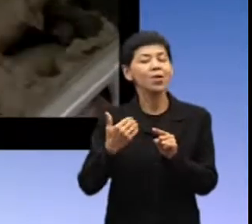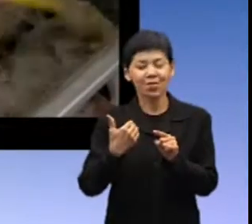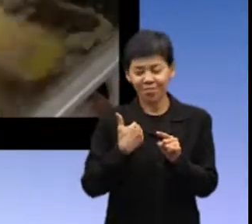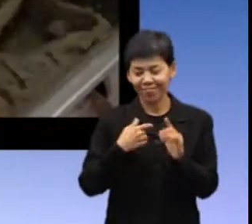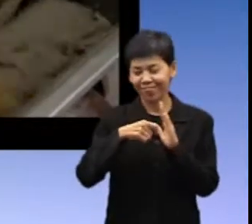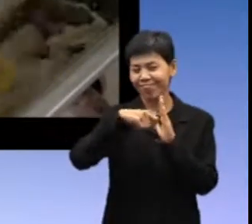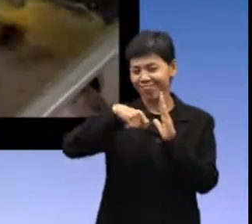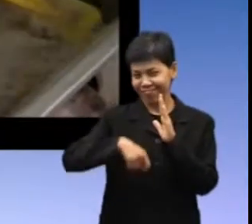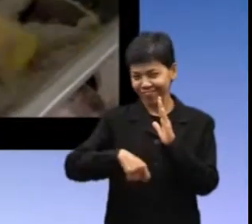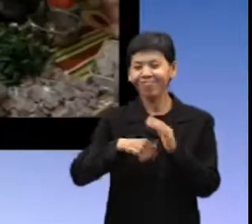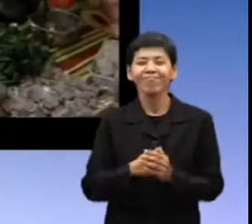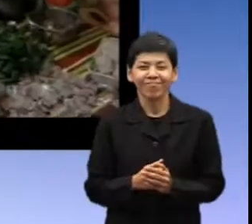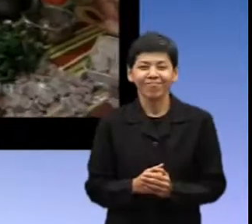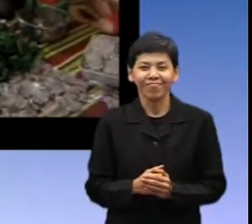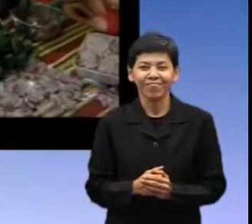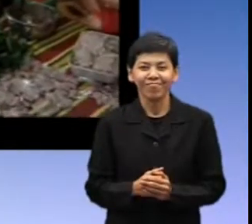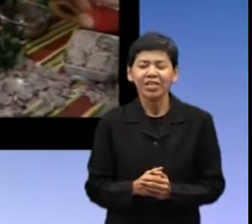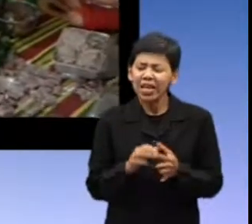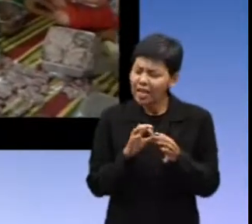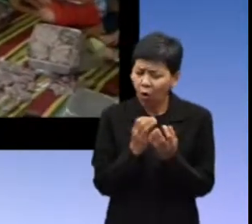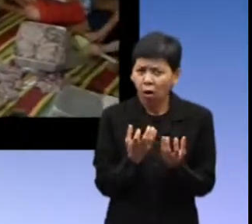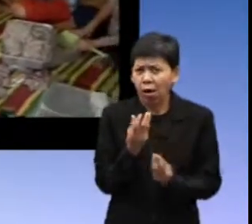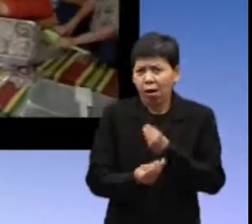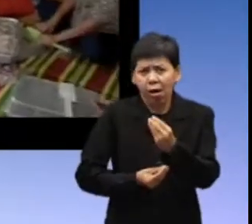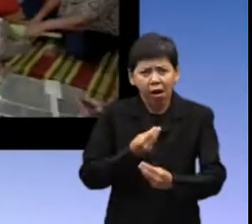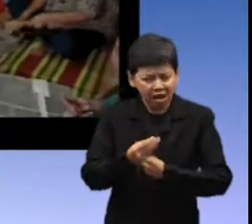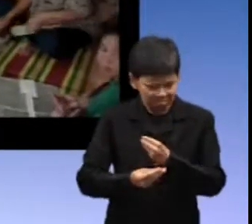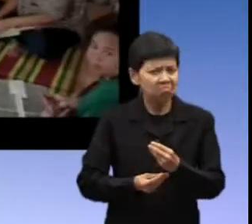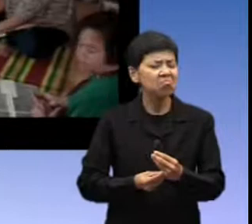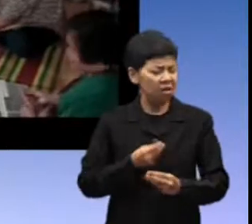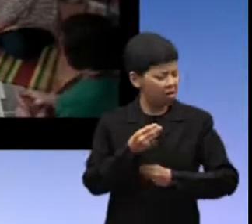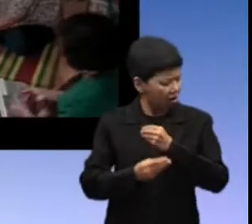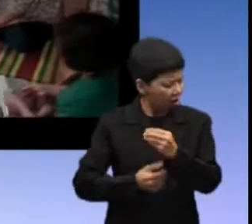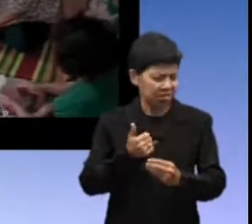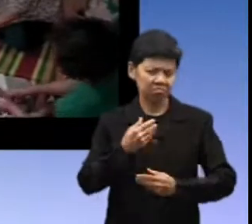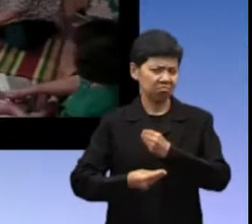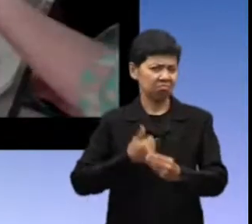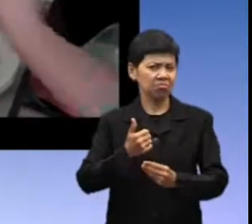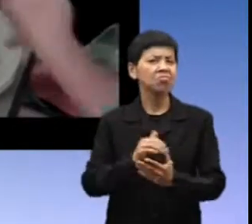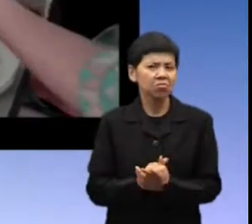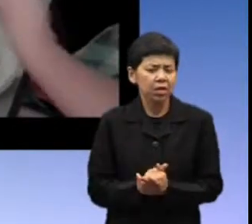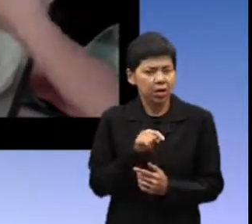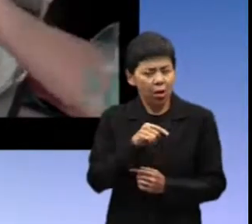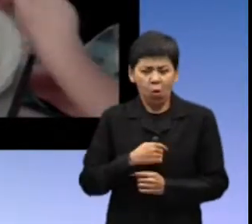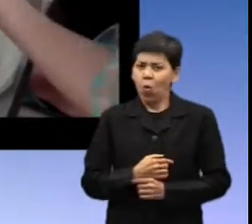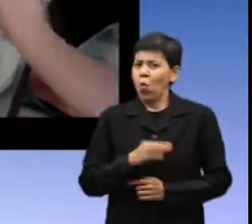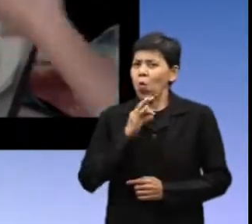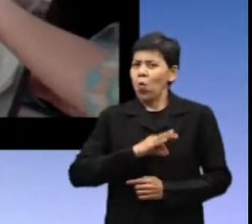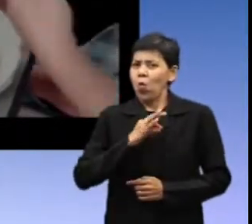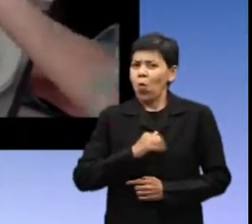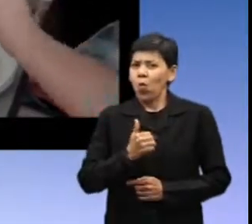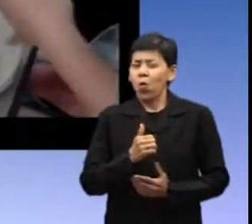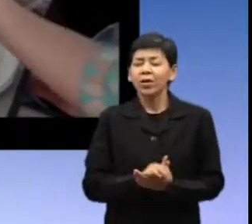ครราชสีมาว่ากันว่าเป็นสินค้าอนาคตไกลขายดิบขายดีจนใครๆอิจฉ